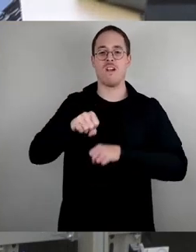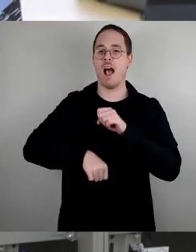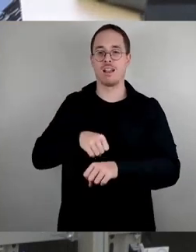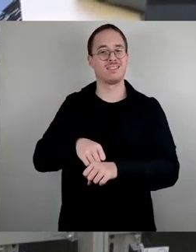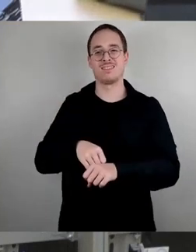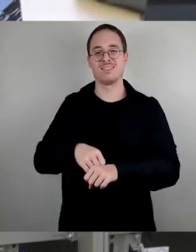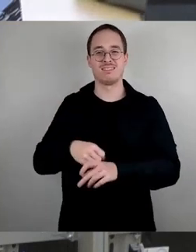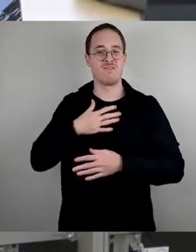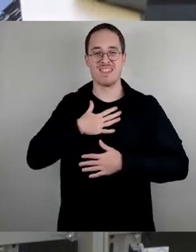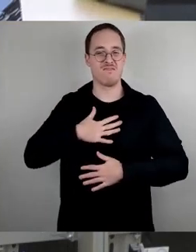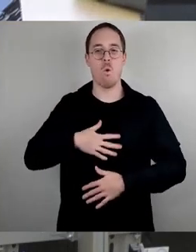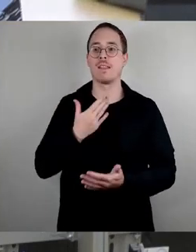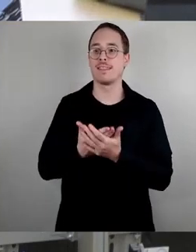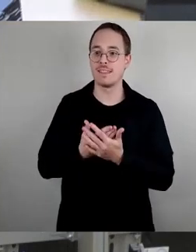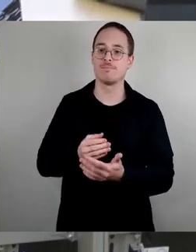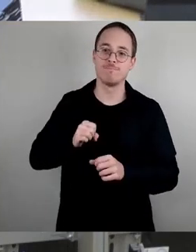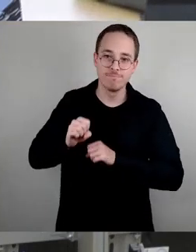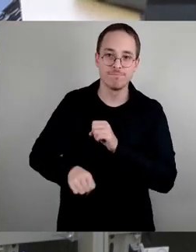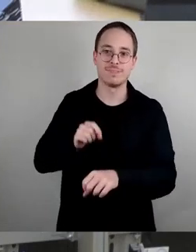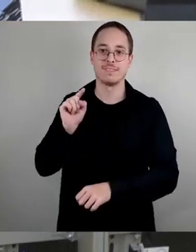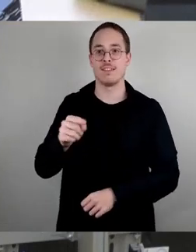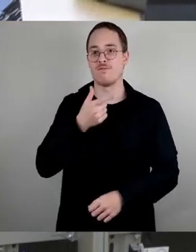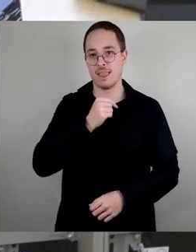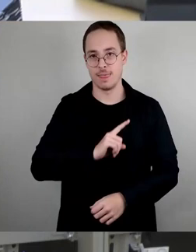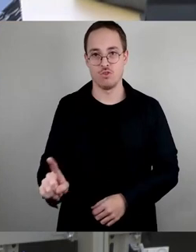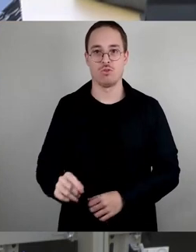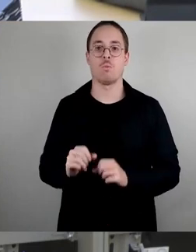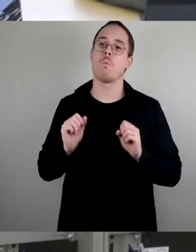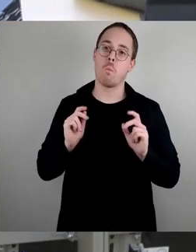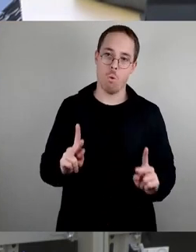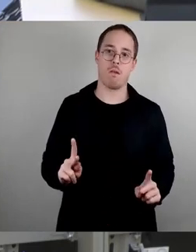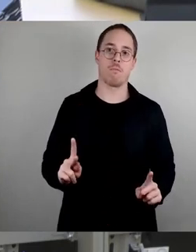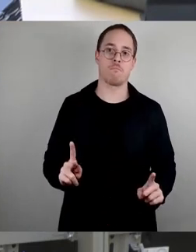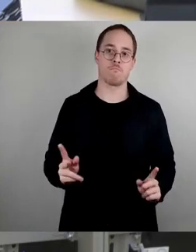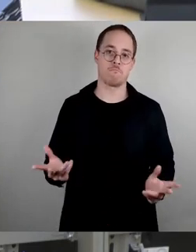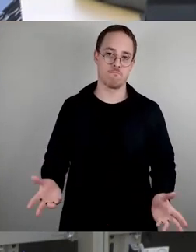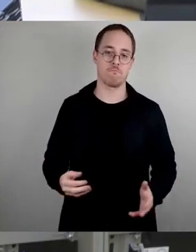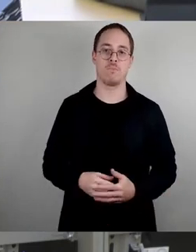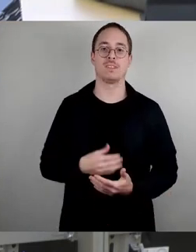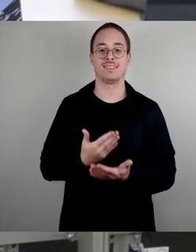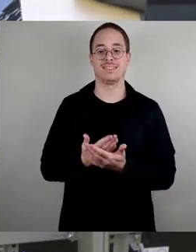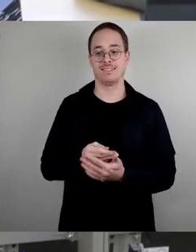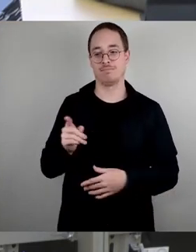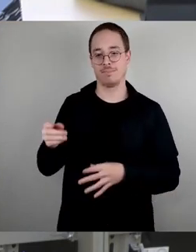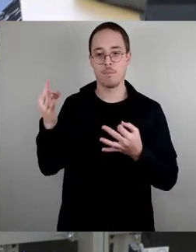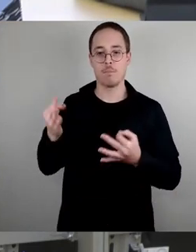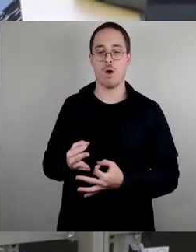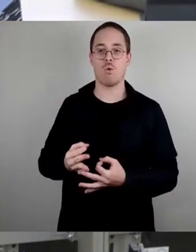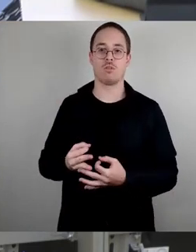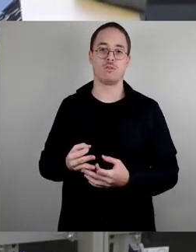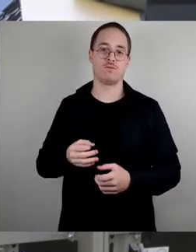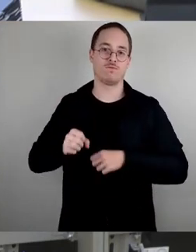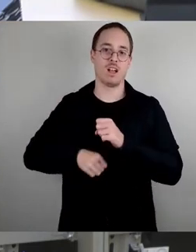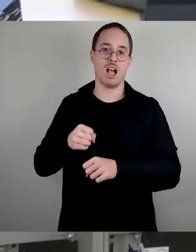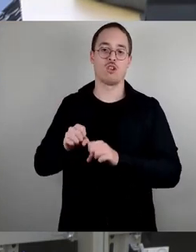dass wir sagen, wir wollen das verbessern. Und dafür gehört auch ein ganz ordentlicher Radschutzstreifen oder eine richtige Radverkehrsanlage dazu. Entschuldigung, falscher